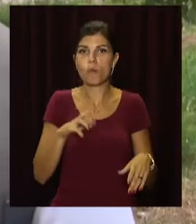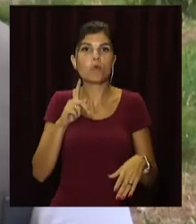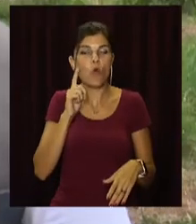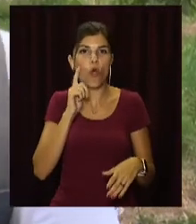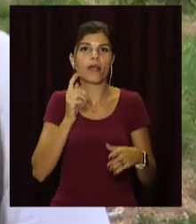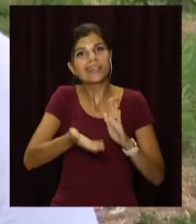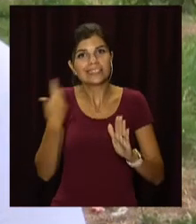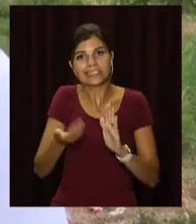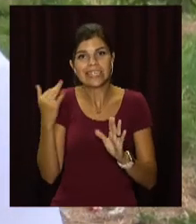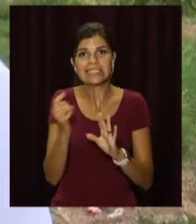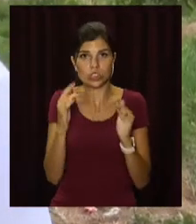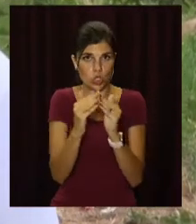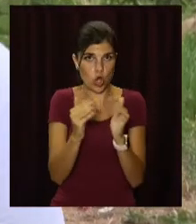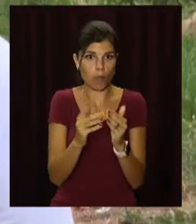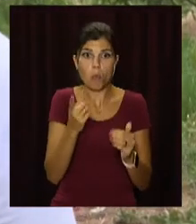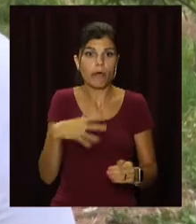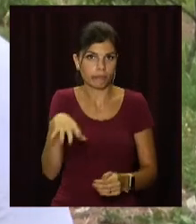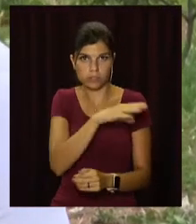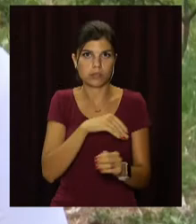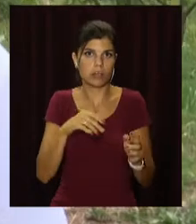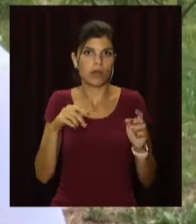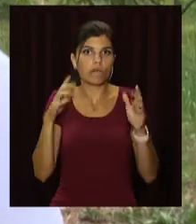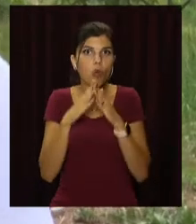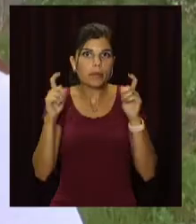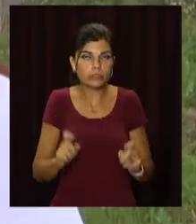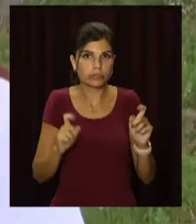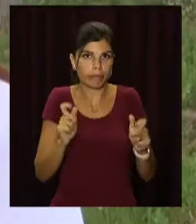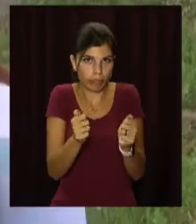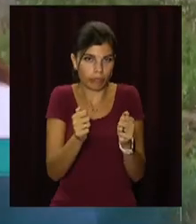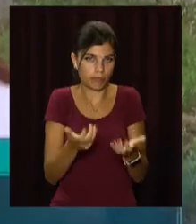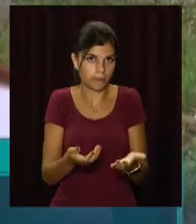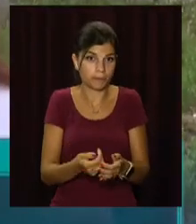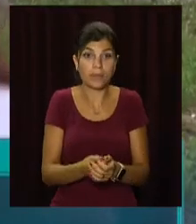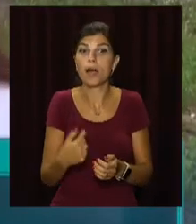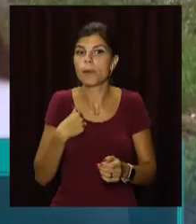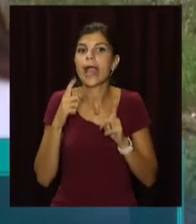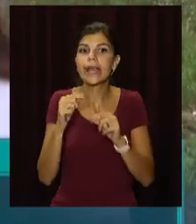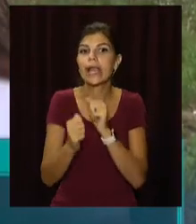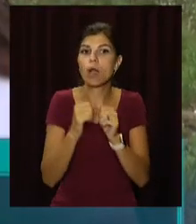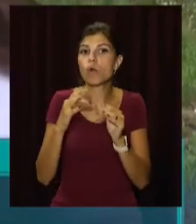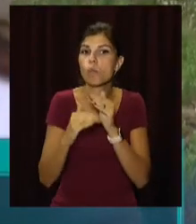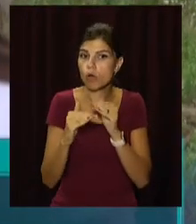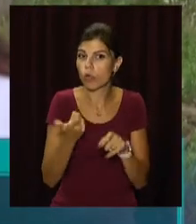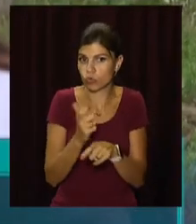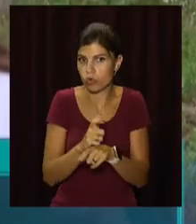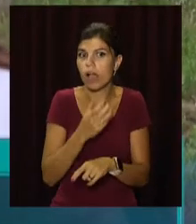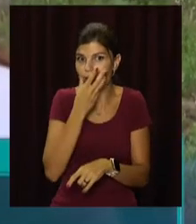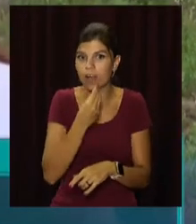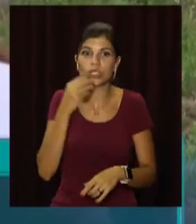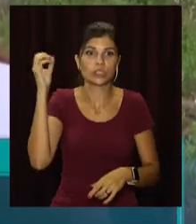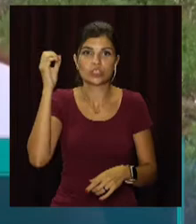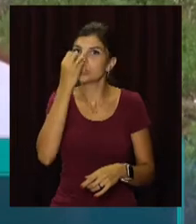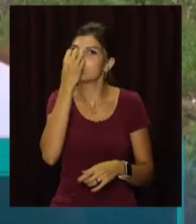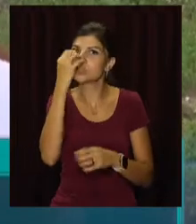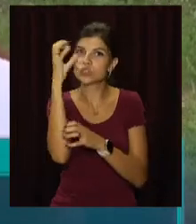молодежь вытягивать из домов, потому что сейчас все дома сидят. Мы ехали по полям, там было дуже гарно,